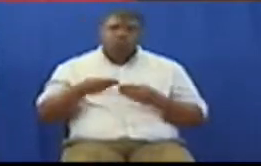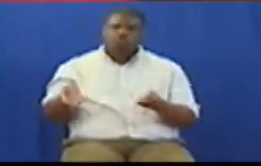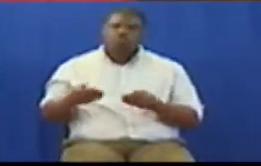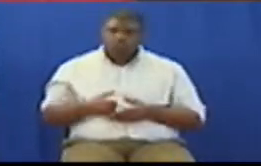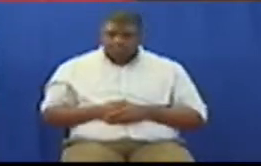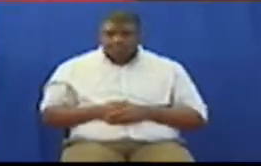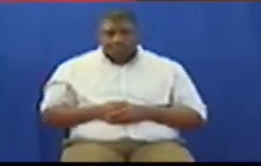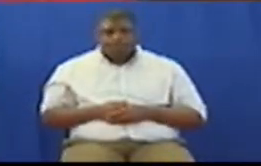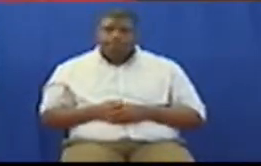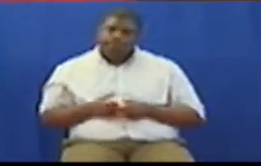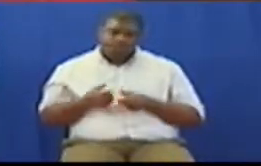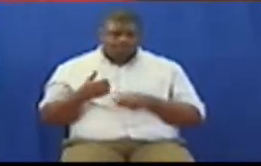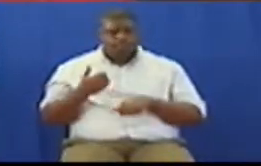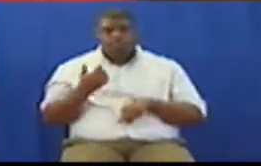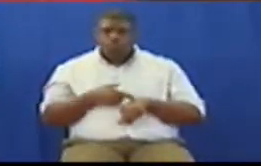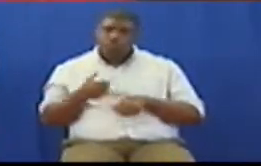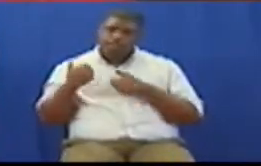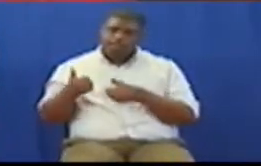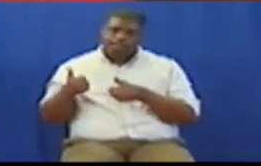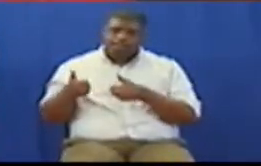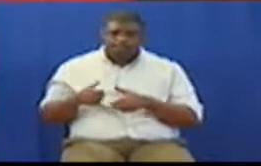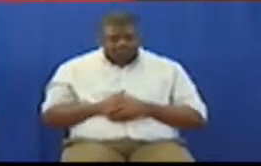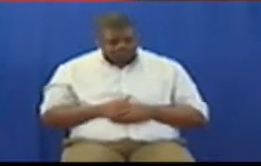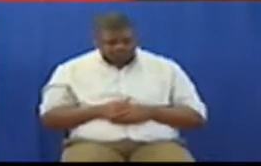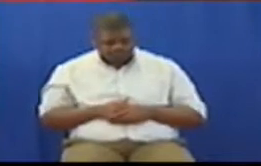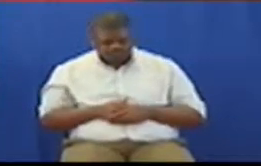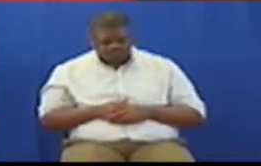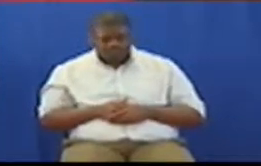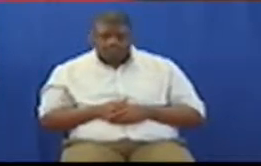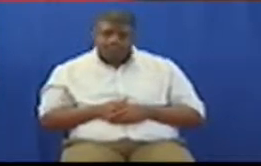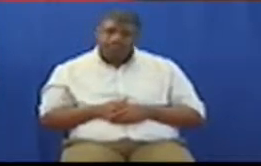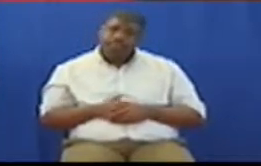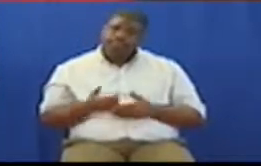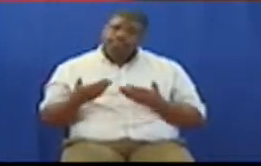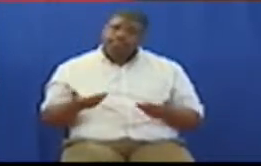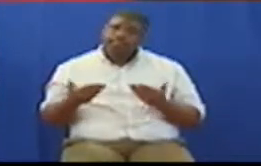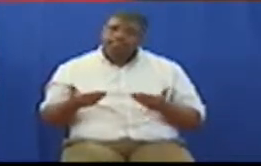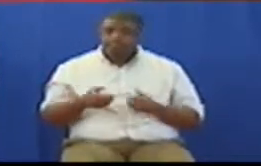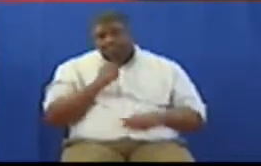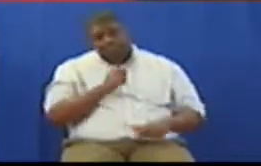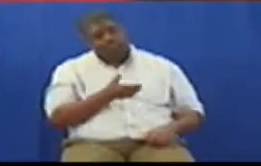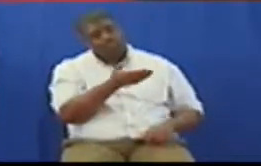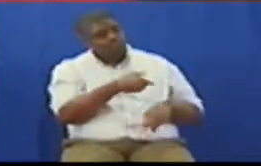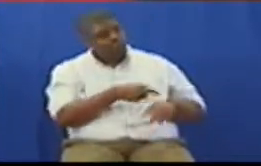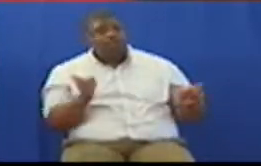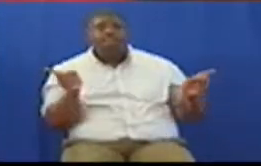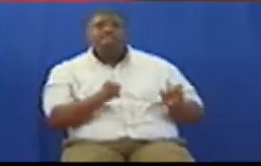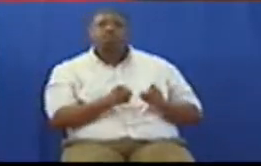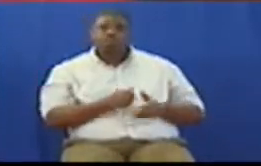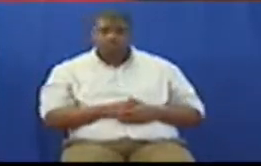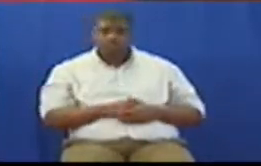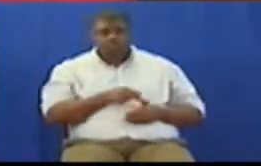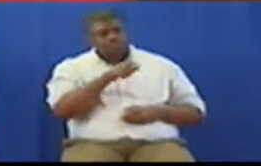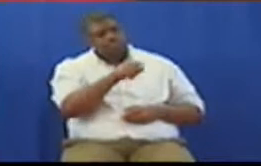it, ni dhana kubwa sana. Sasa mheshimiwa speaker, kwa sababu muda ni mfupi, hilo